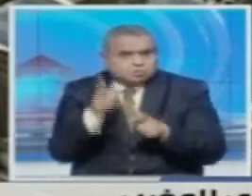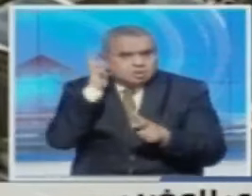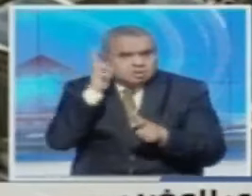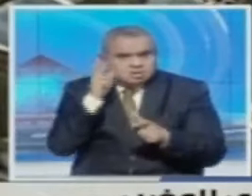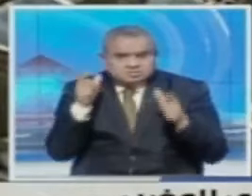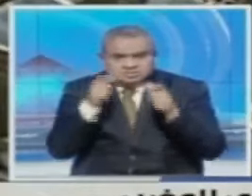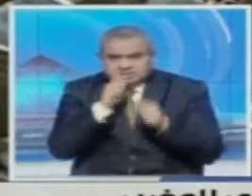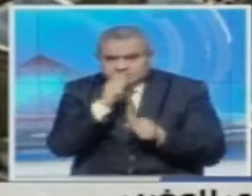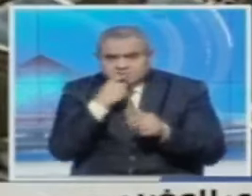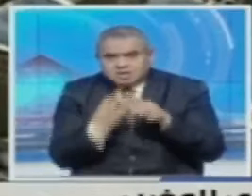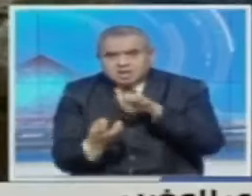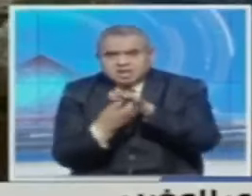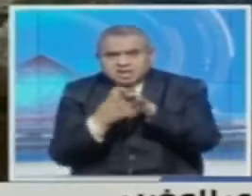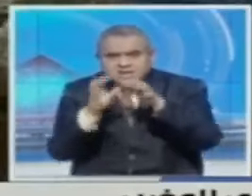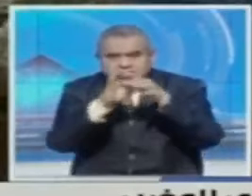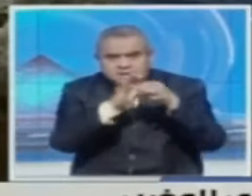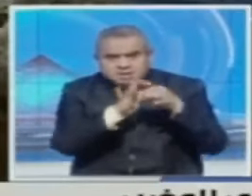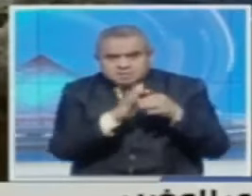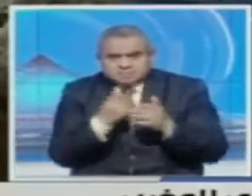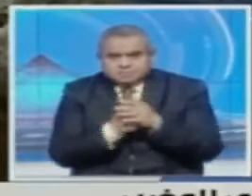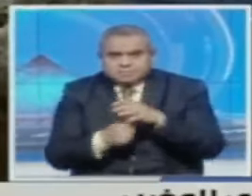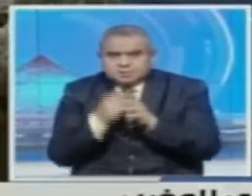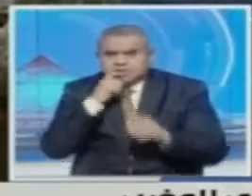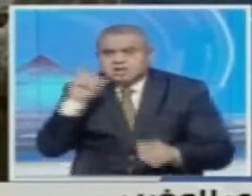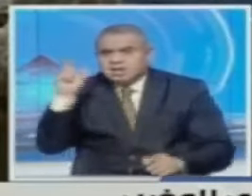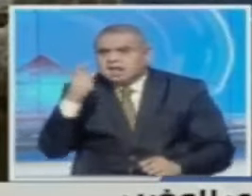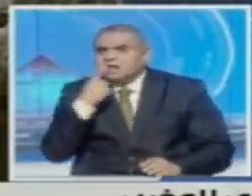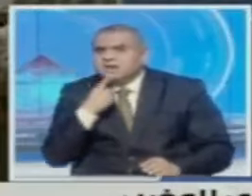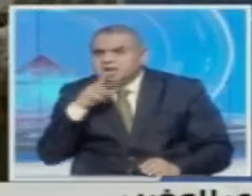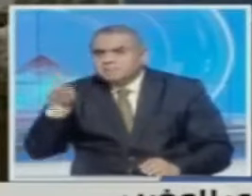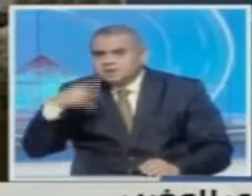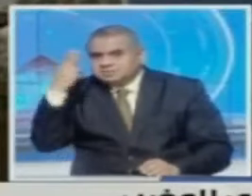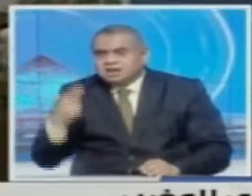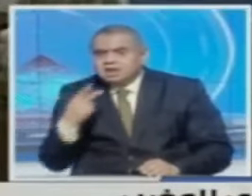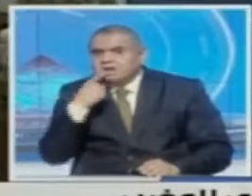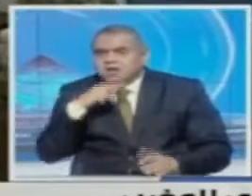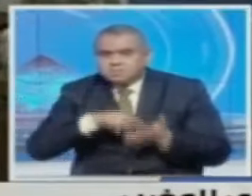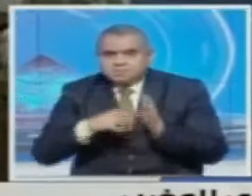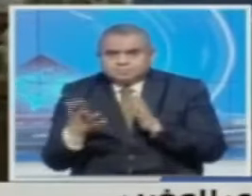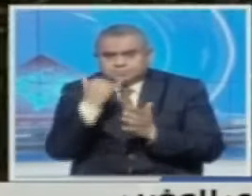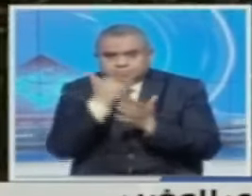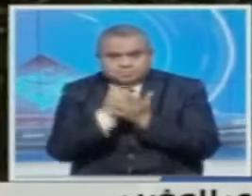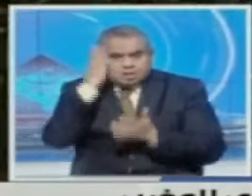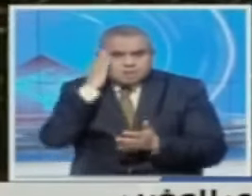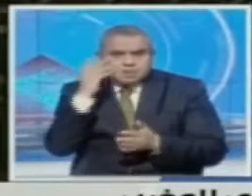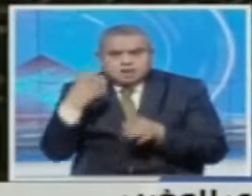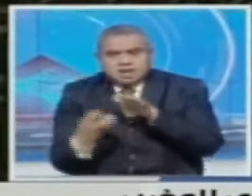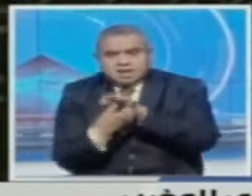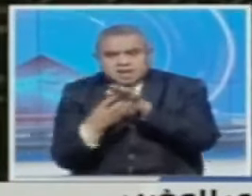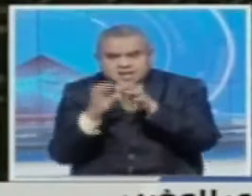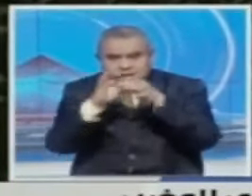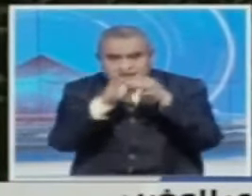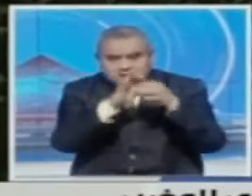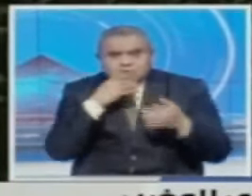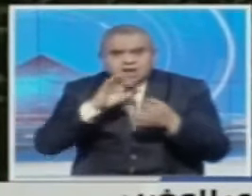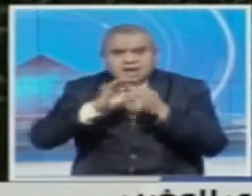الجامعة العربية والمنظمة العربية للهلال الأحمر والصليب الأحمر، في خطوة أشادت فيها الجامعة بدور المنظمات